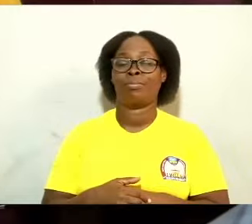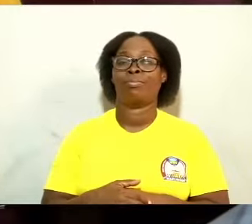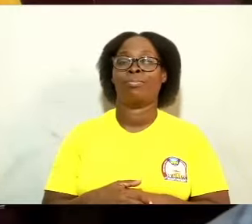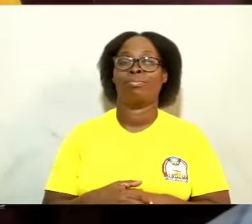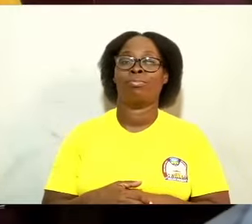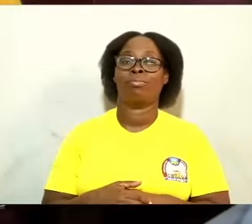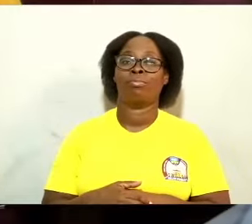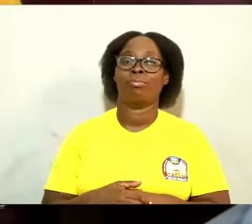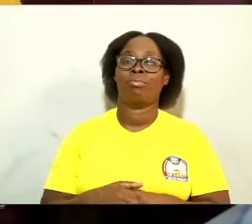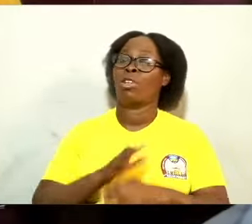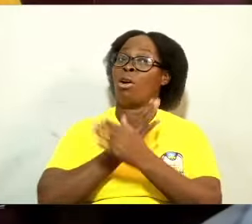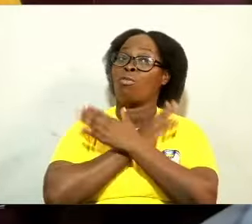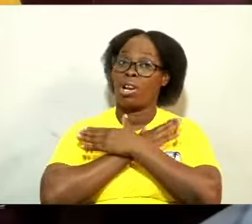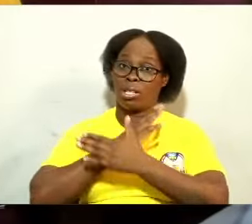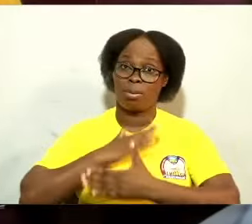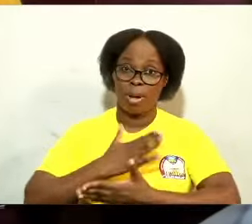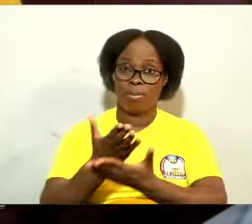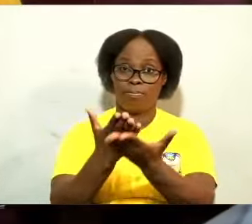Kwa marafiki zangu,